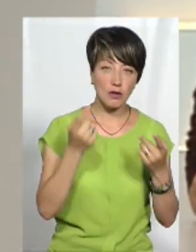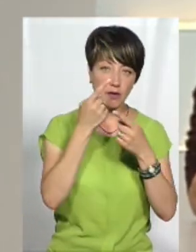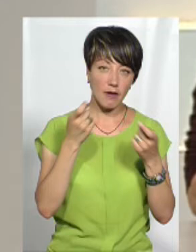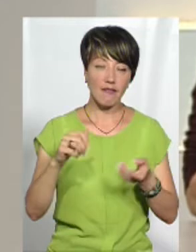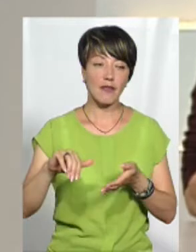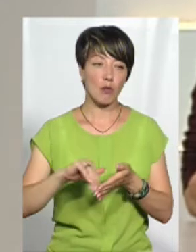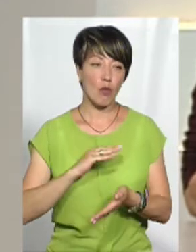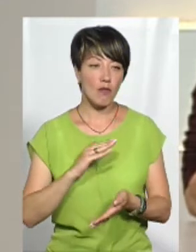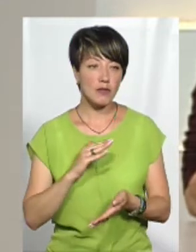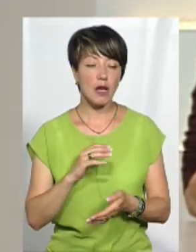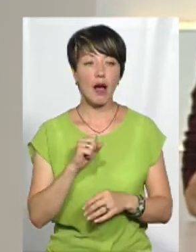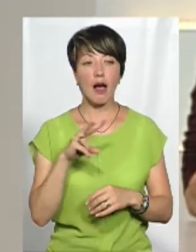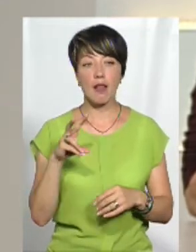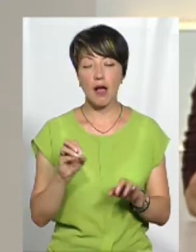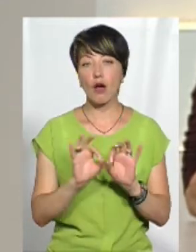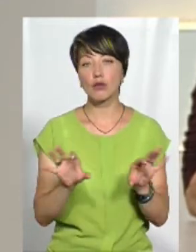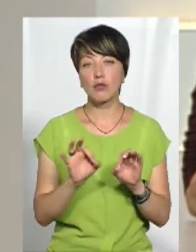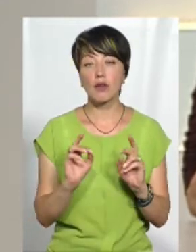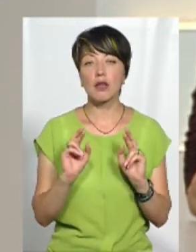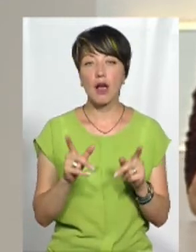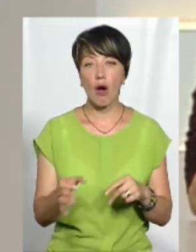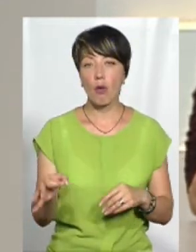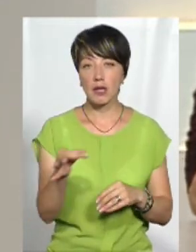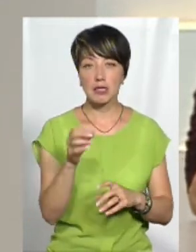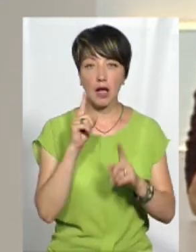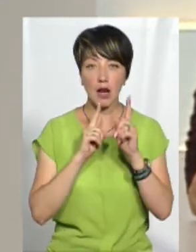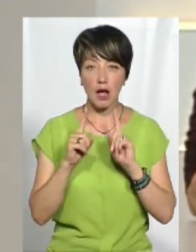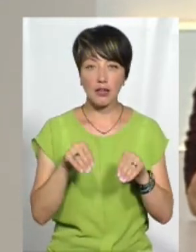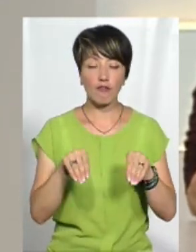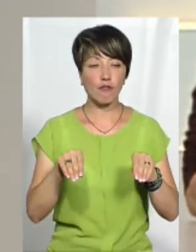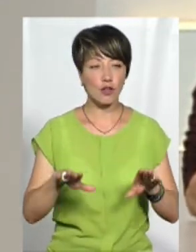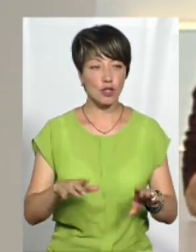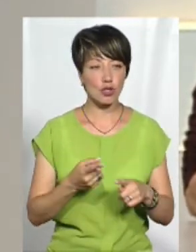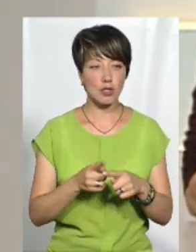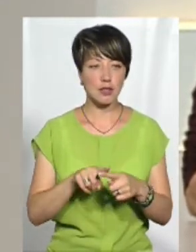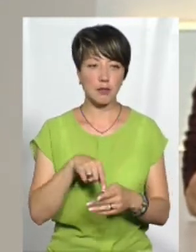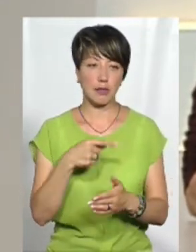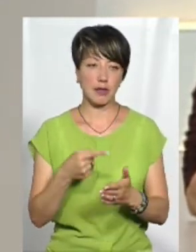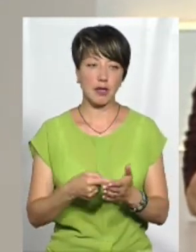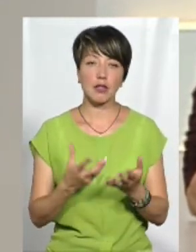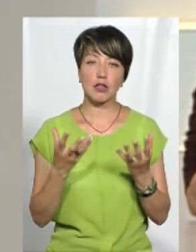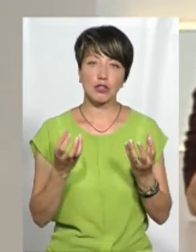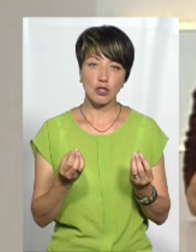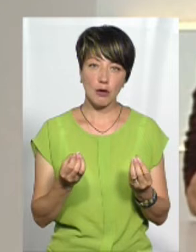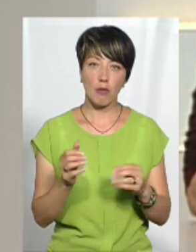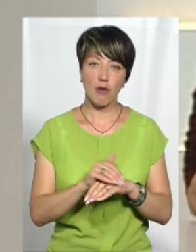жаль, він відмовився. А проте він розповів, яким чином обласна рада вирішила дане питання, а